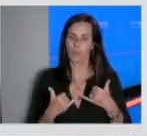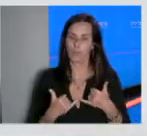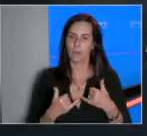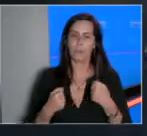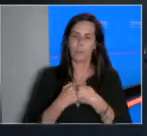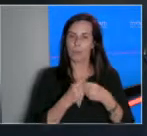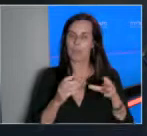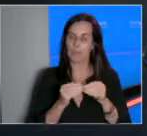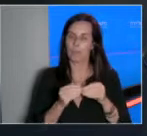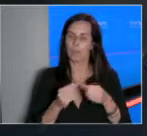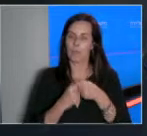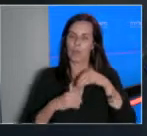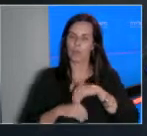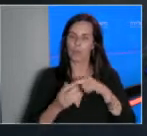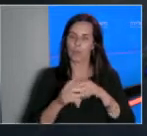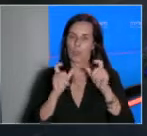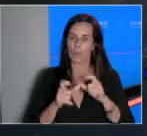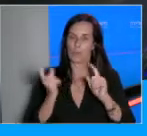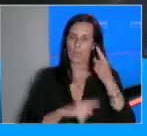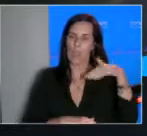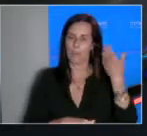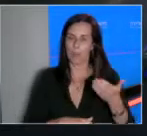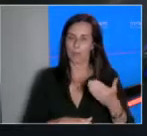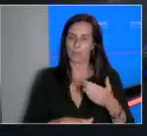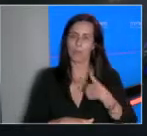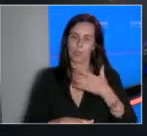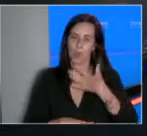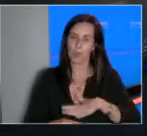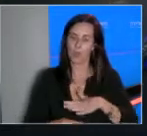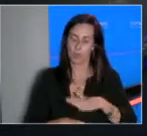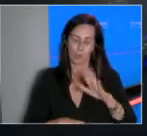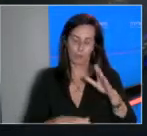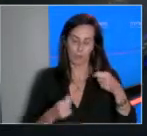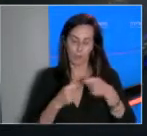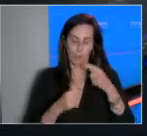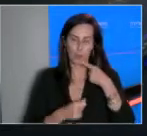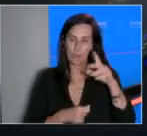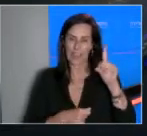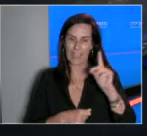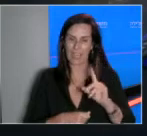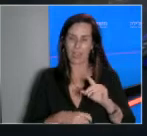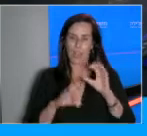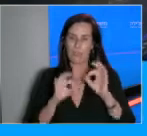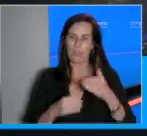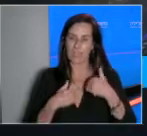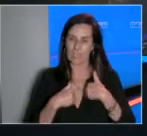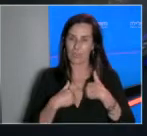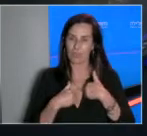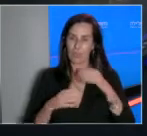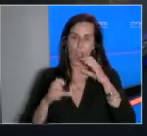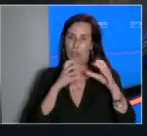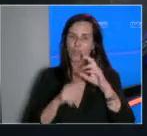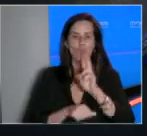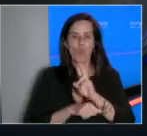הולכים להתמודד עם מתמודדי נפש כדי למנוע את המקרה הבא. ואני רוצה להתחבר למה שאמרה דקלה, שבאמת אצלנו